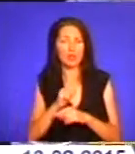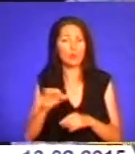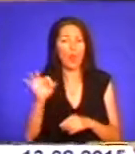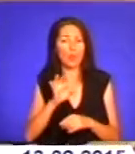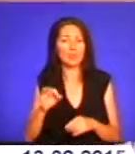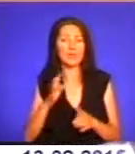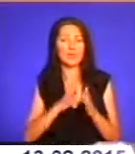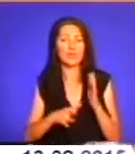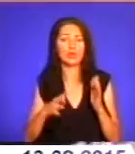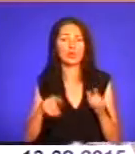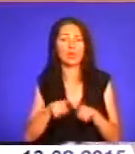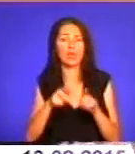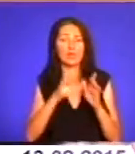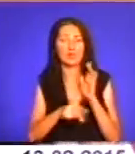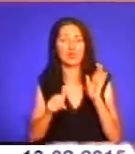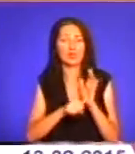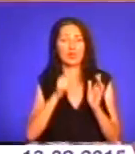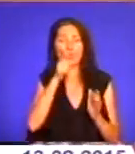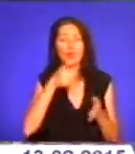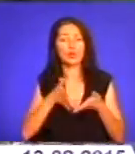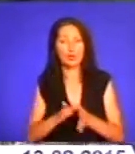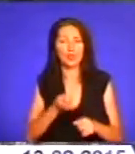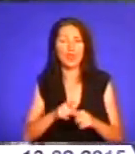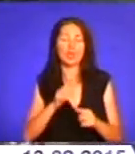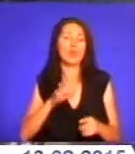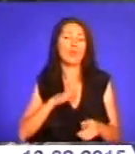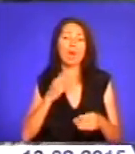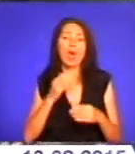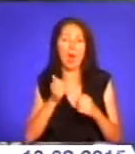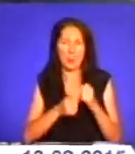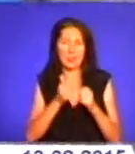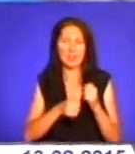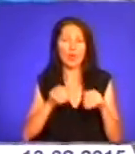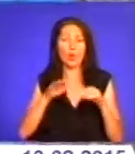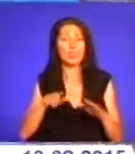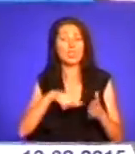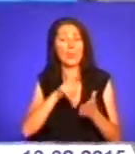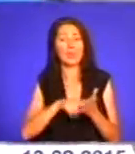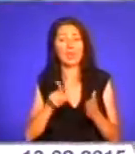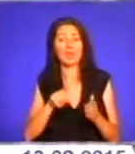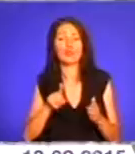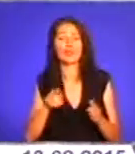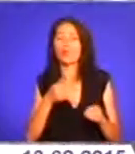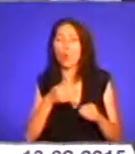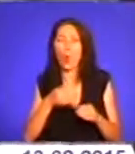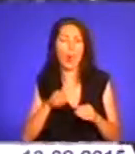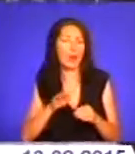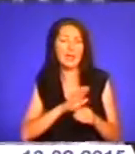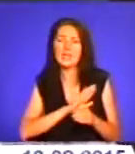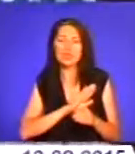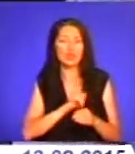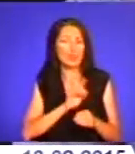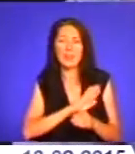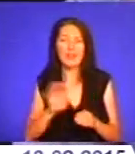області 90-го та 86-го року народження, які виступали посередниками у вирішенні питання щодо ухилення від мобілізації місцевого